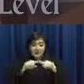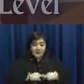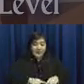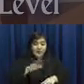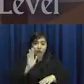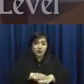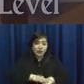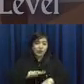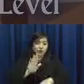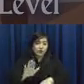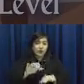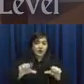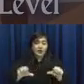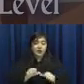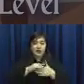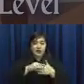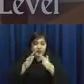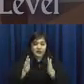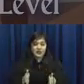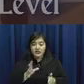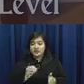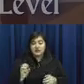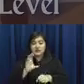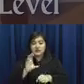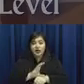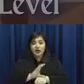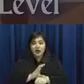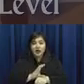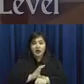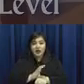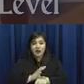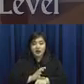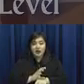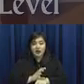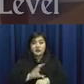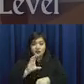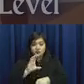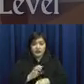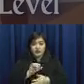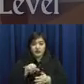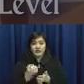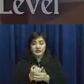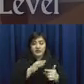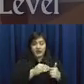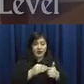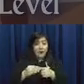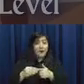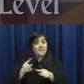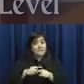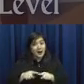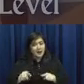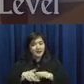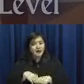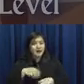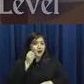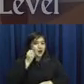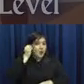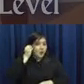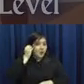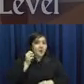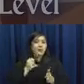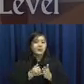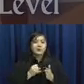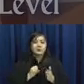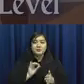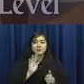right, ay naggagabay lamang. Amen. Pero pag-uwi sa tahanan, sayo yan. Yeah, amen. You see? Sayo sir,